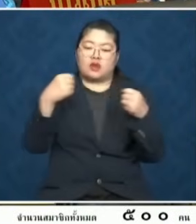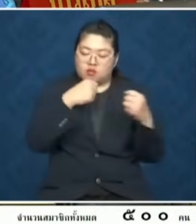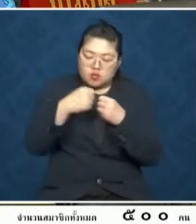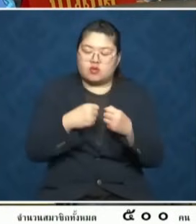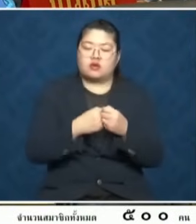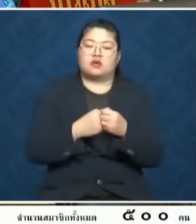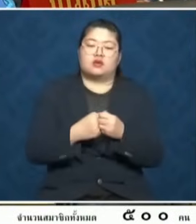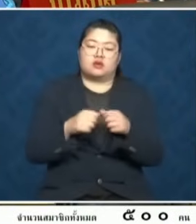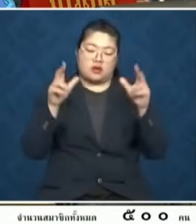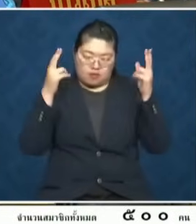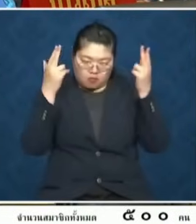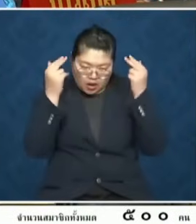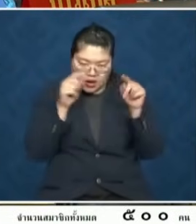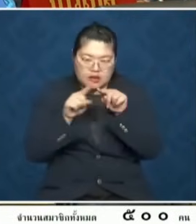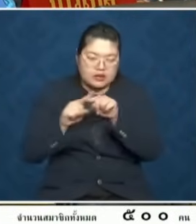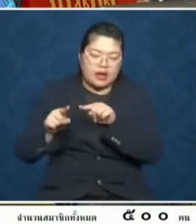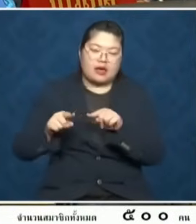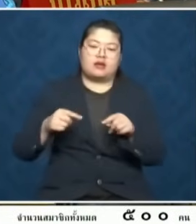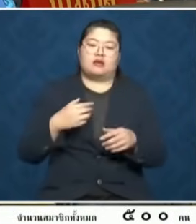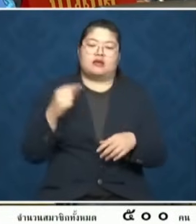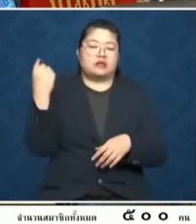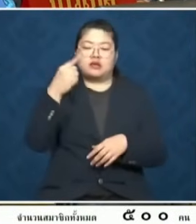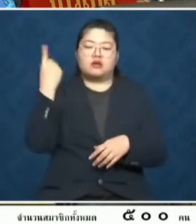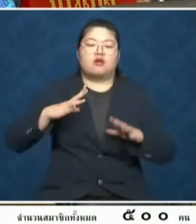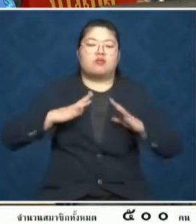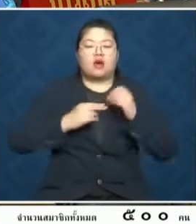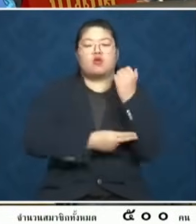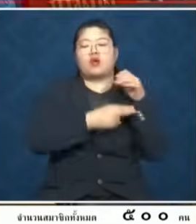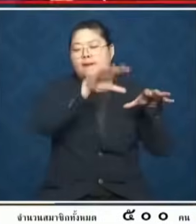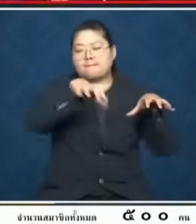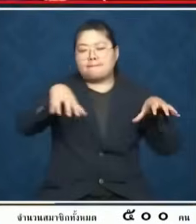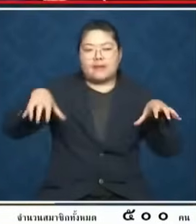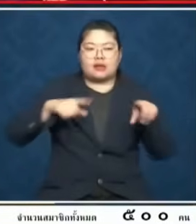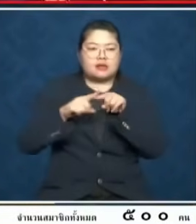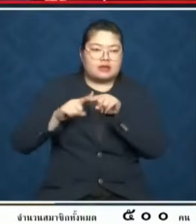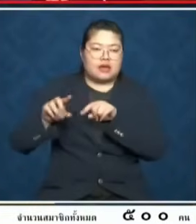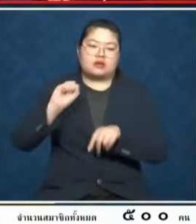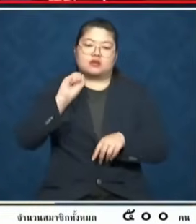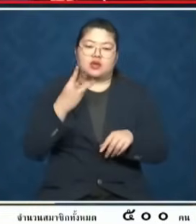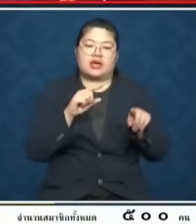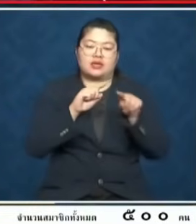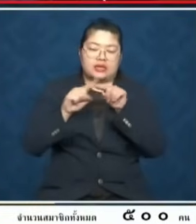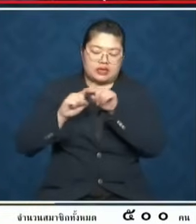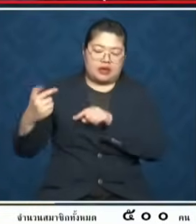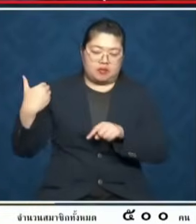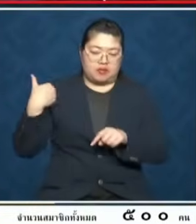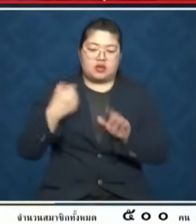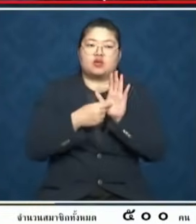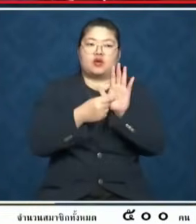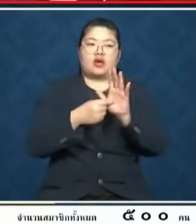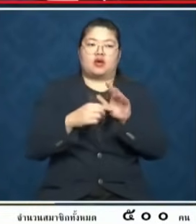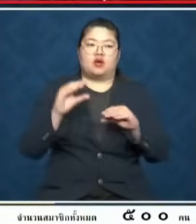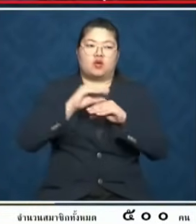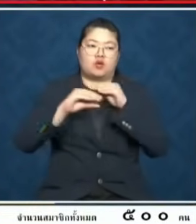พรสถานพรฟื้นพรผ่อนของกองทัพรวมไปถึงสวัสดิการเชิงพาณิชย์อื่นๆค่ะอย่างโครงการออม